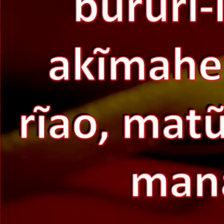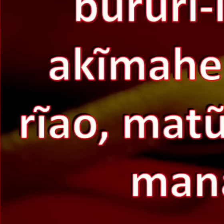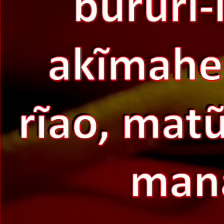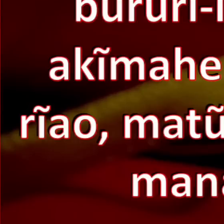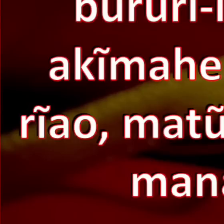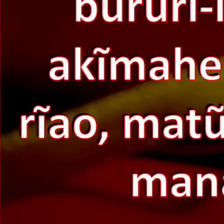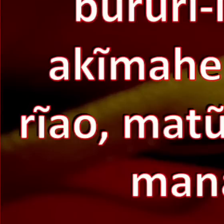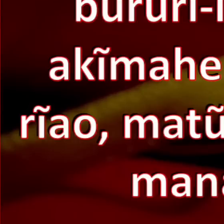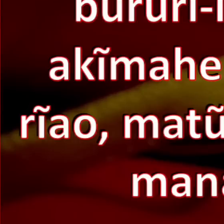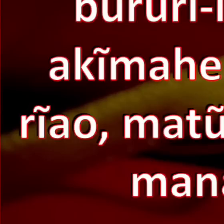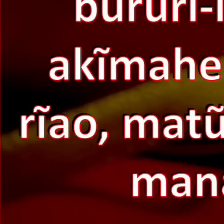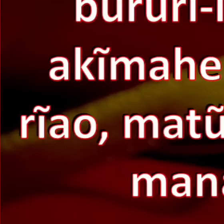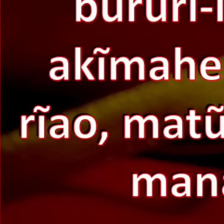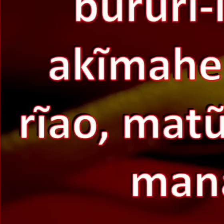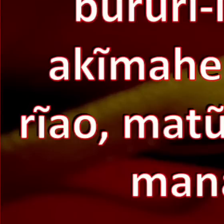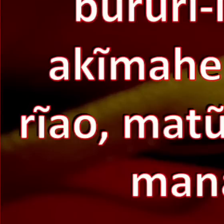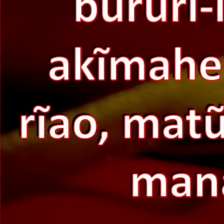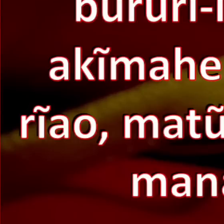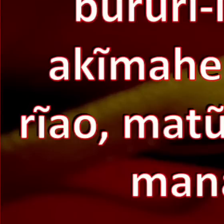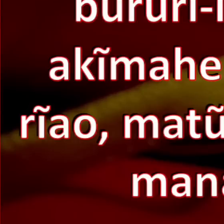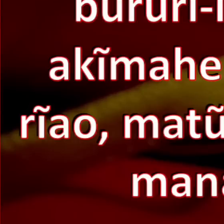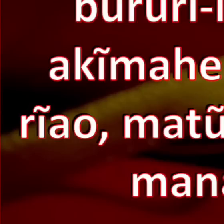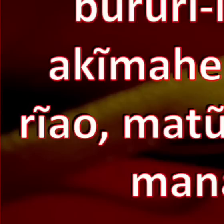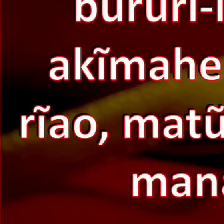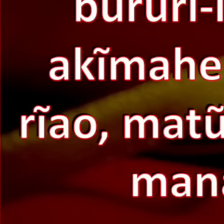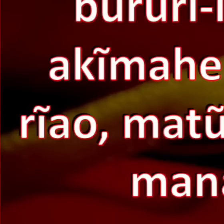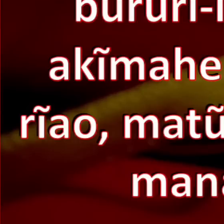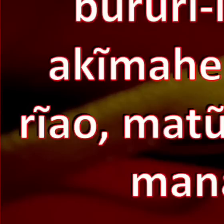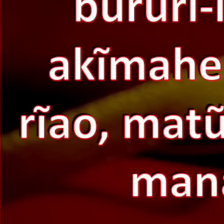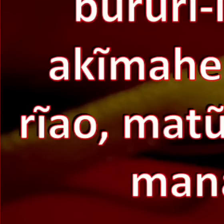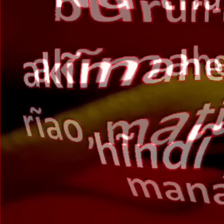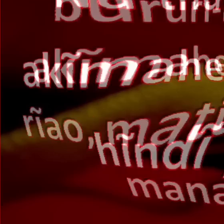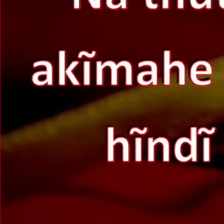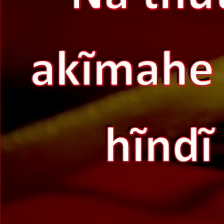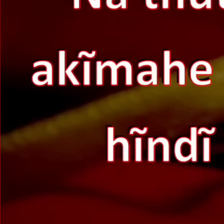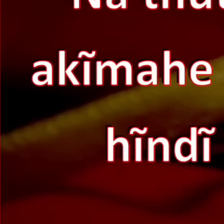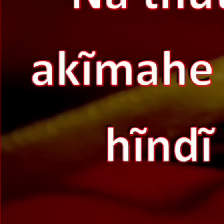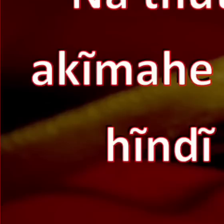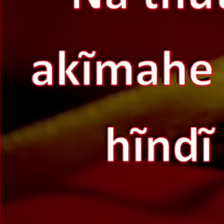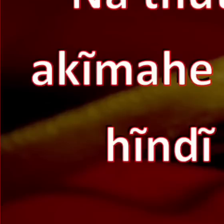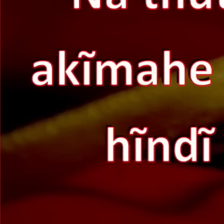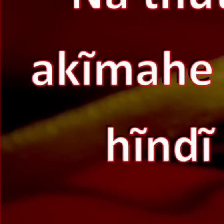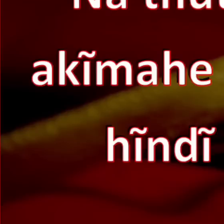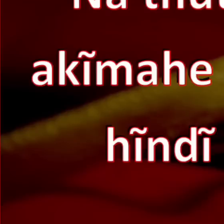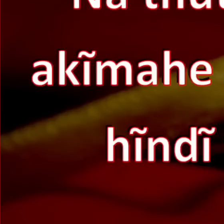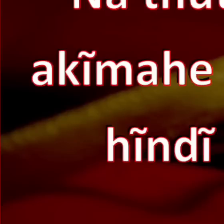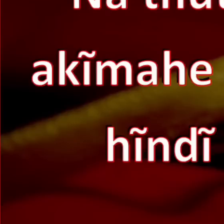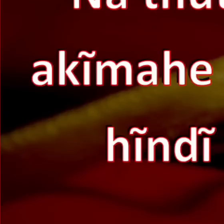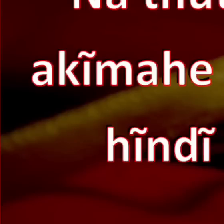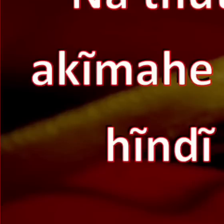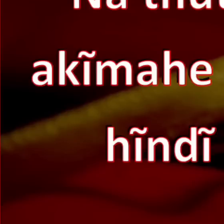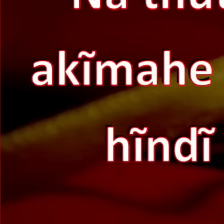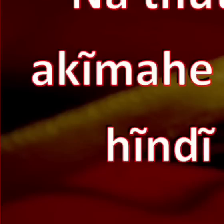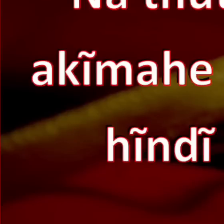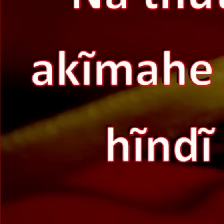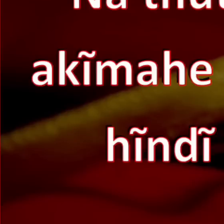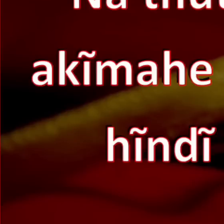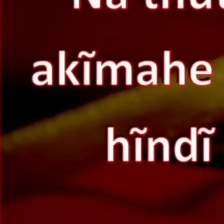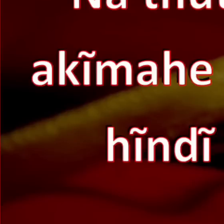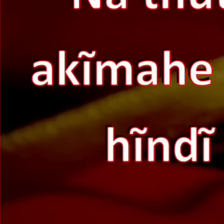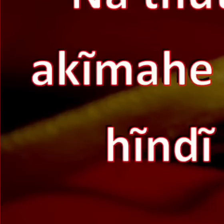Matũũre kuo ta mĩaka 450. Na thutha wa maũndũ macio